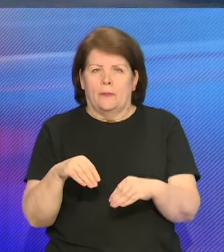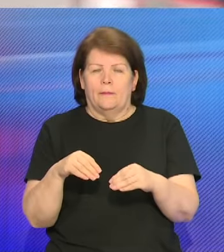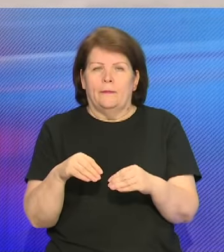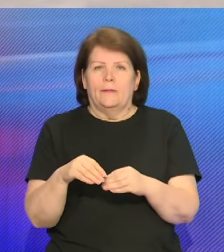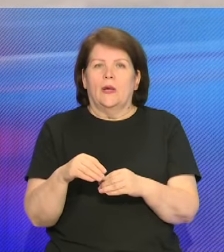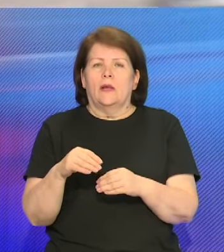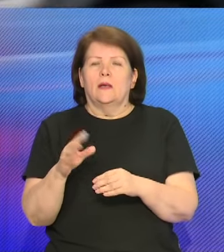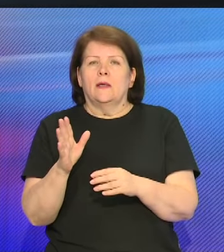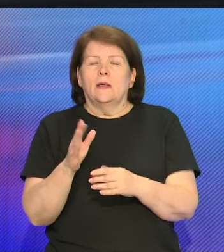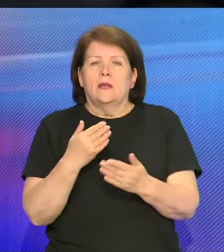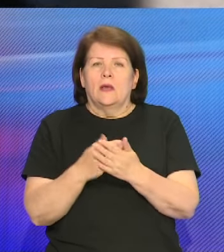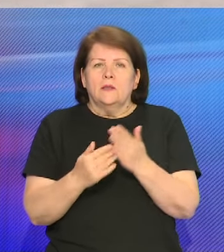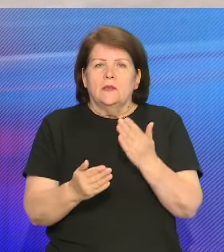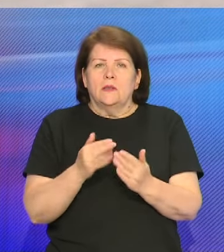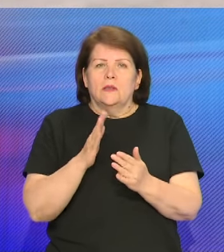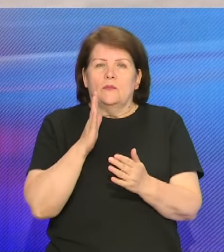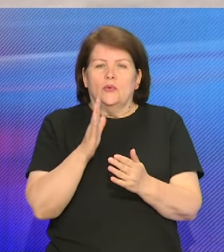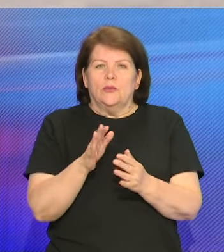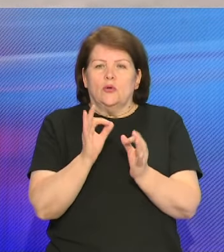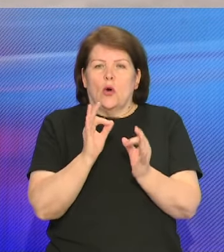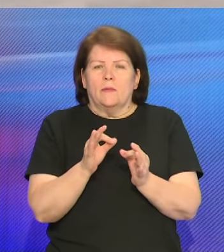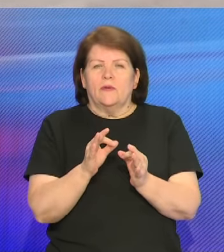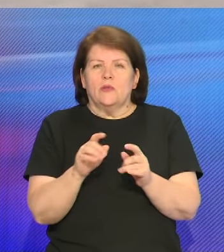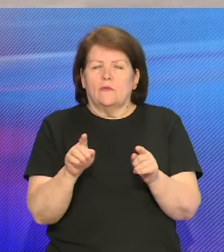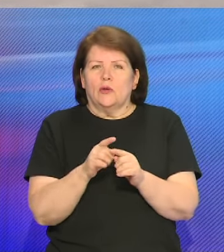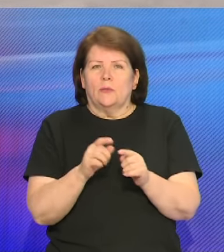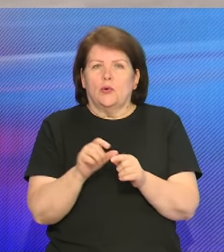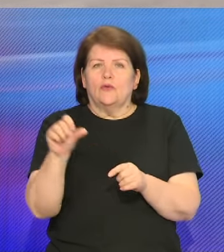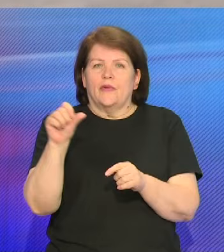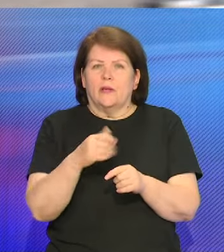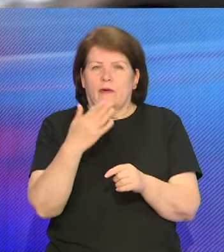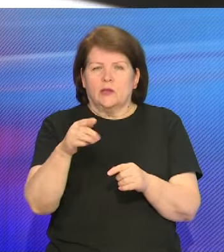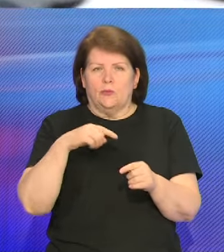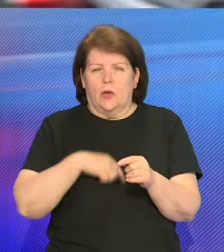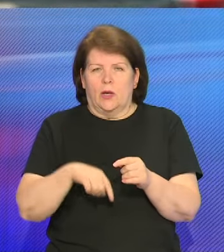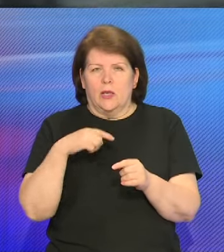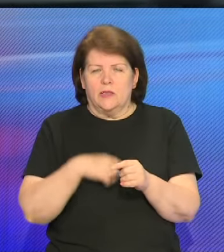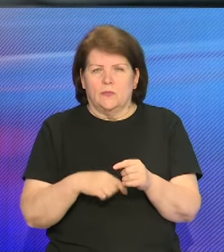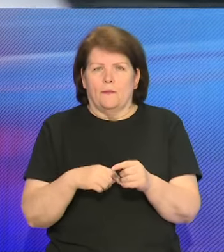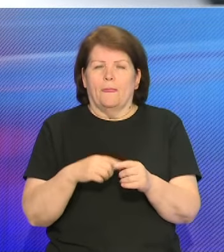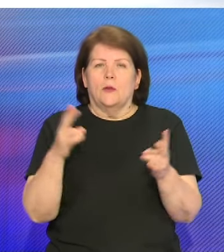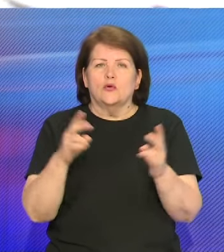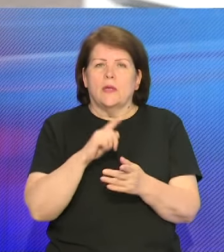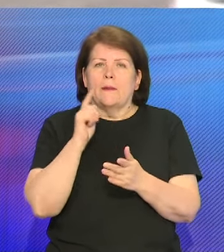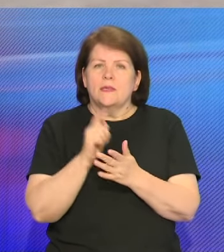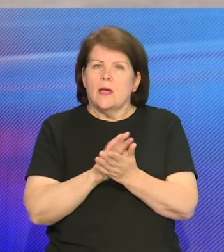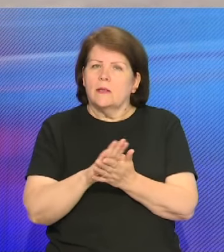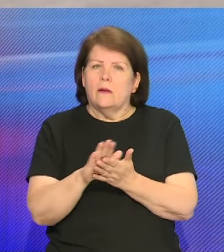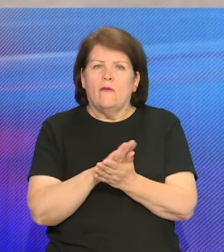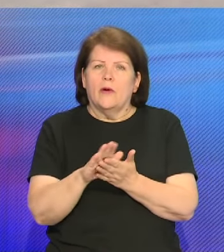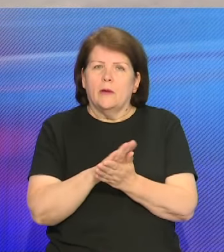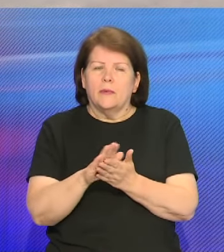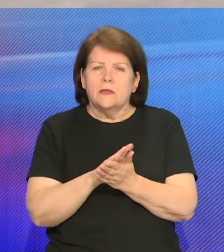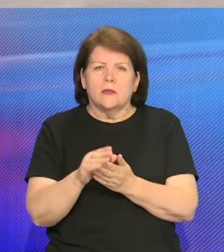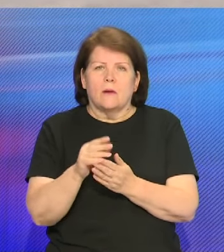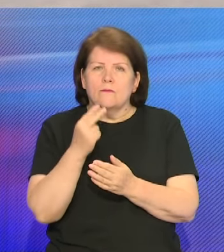превышение накопления, даже если будет содержаться в норме. Второе, перед тем, как перед употреблением, если нужно обязательно хорошо вымыть и арбузы, и